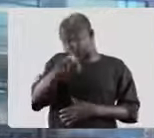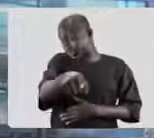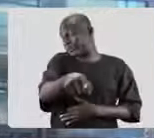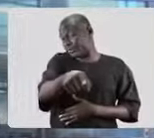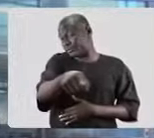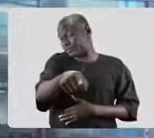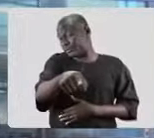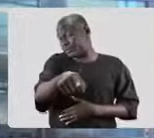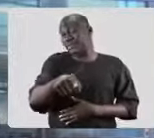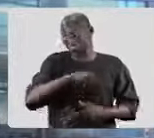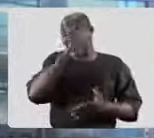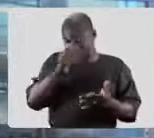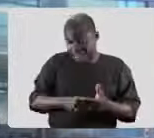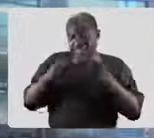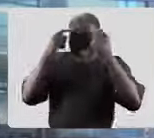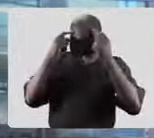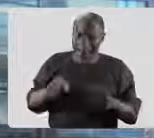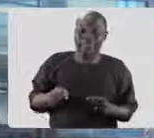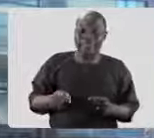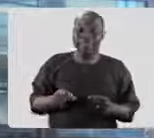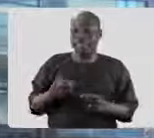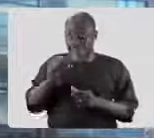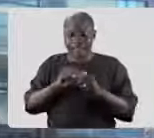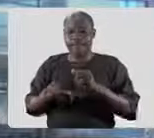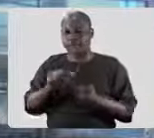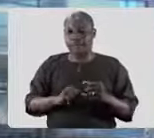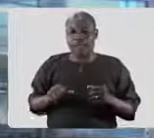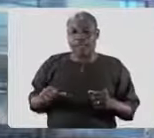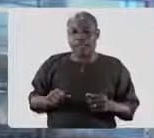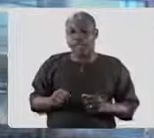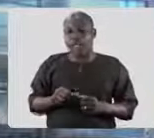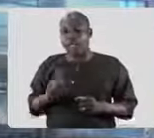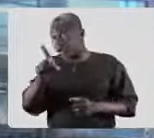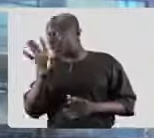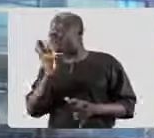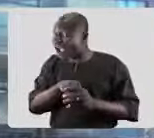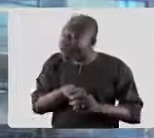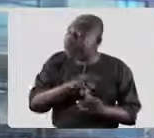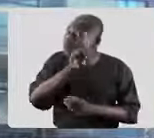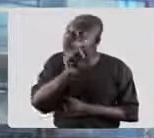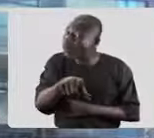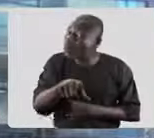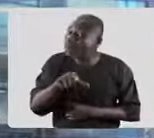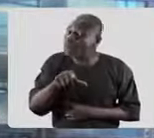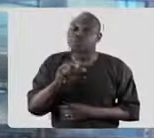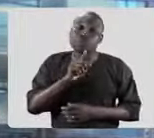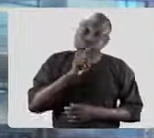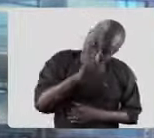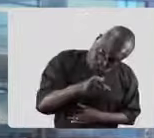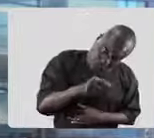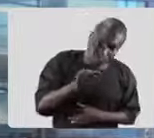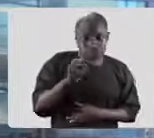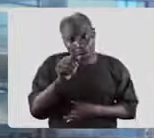question se sa sem we no ankrofo e ka e de egu politicians ho no aye no kre ana se enye no kre